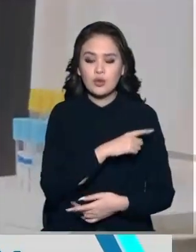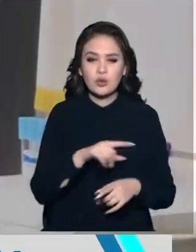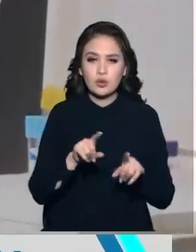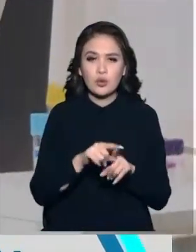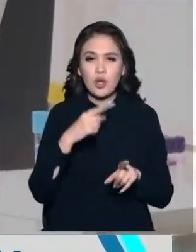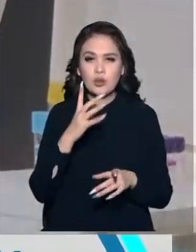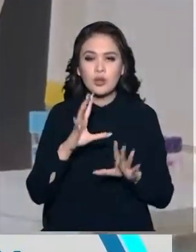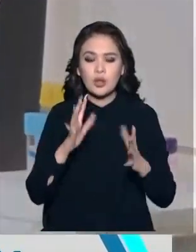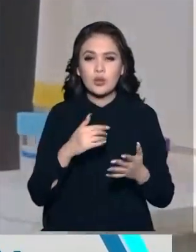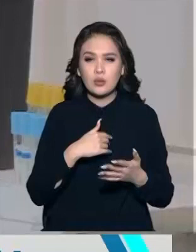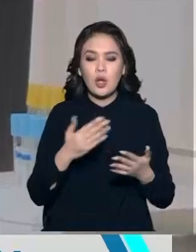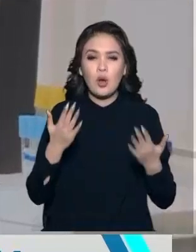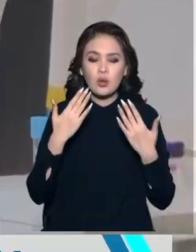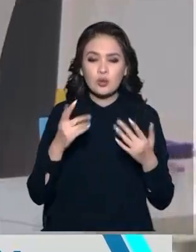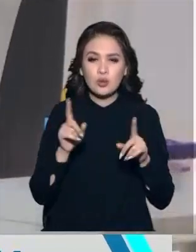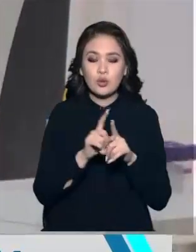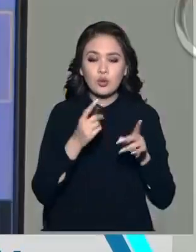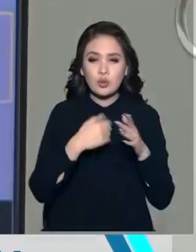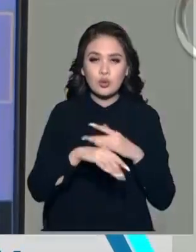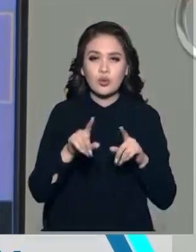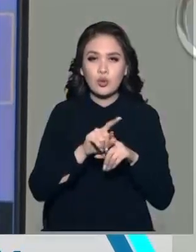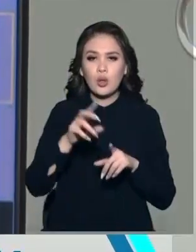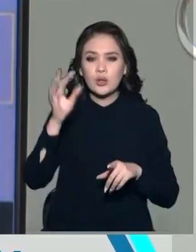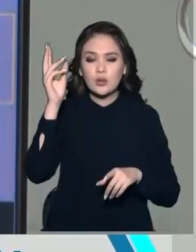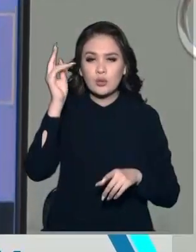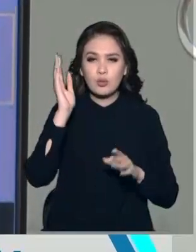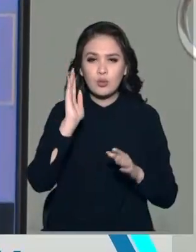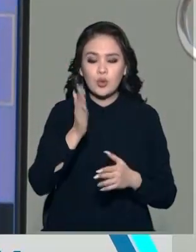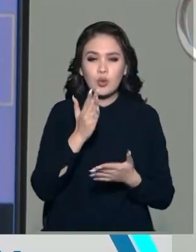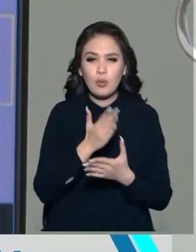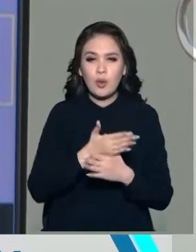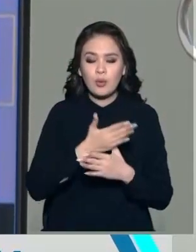выхода на заслуженный отдых, до тех пор, пока его знания и умения будут